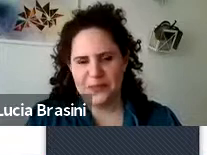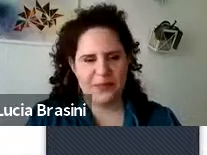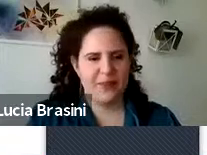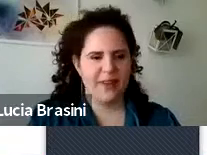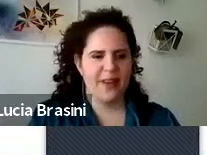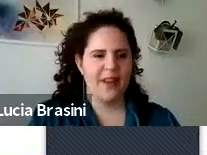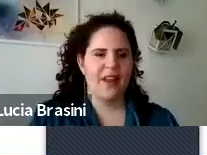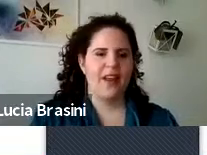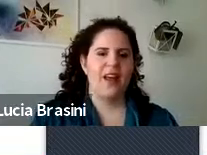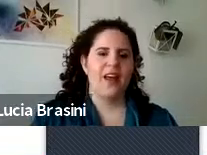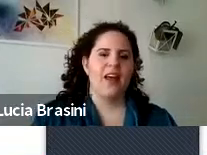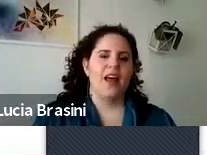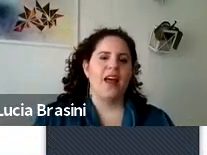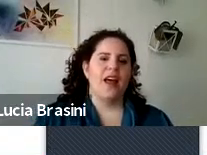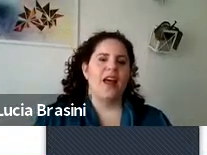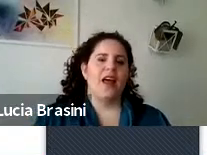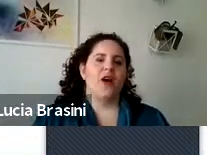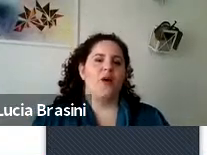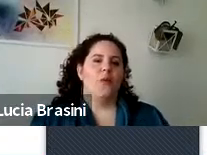tutti.